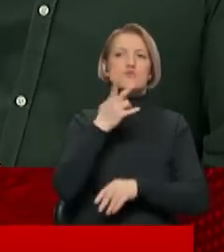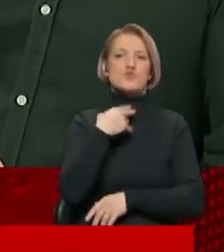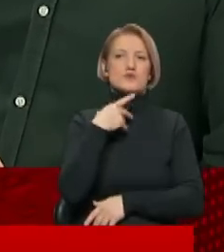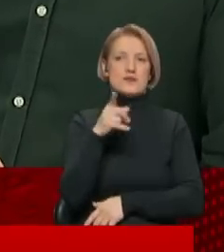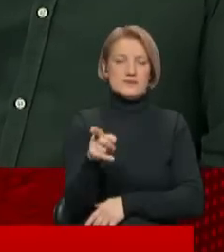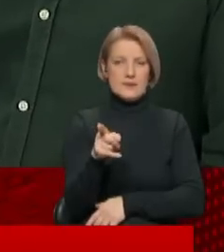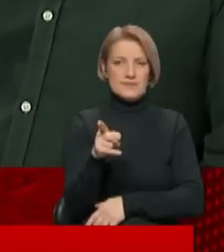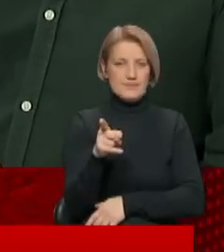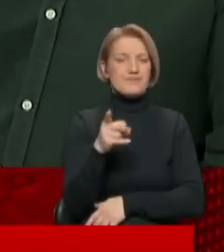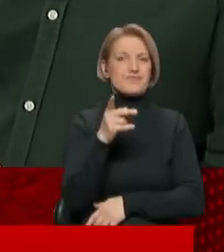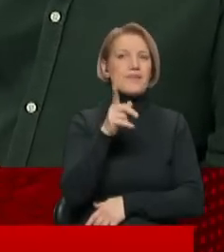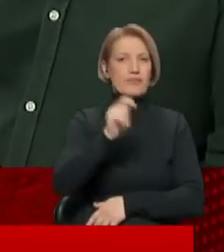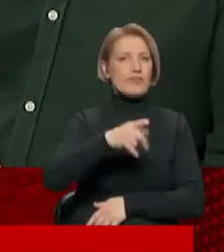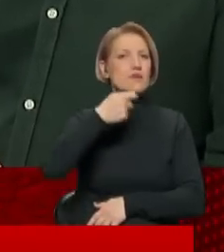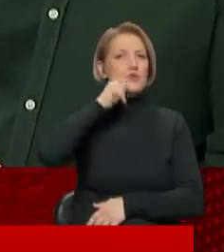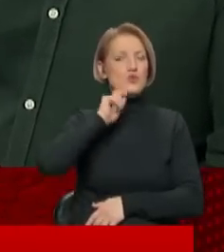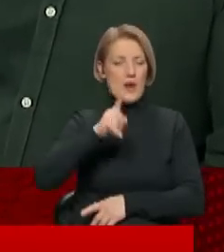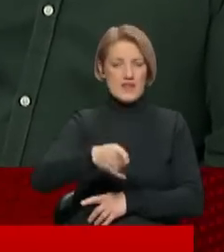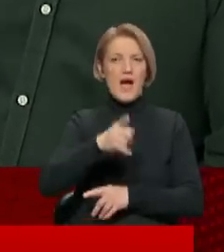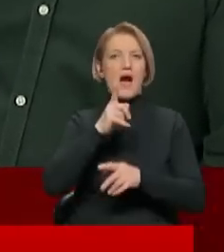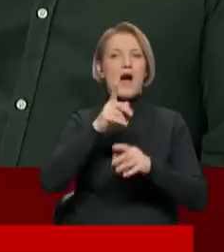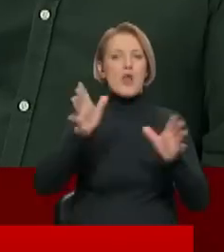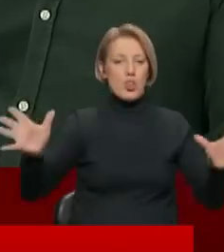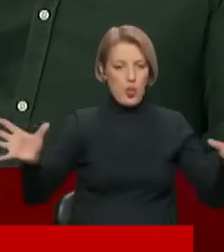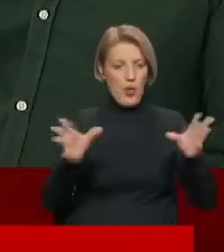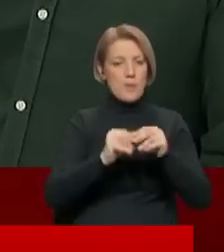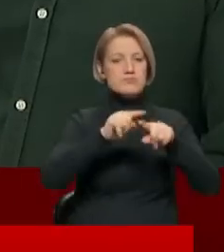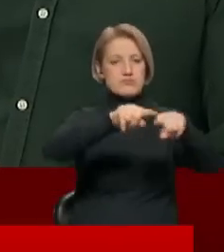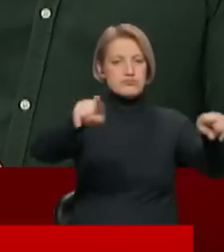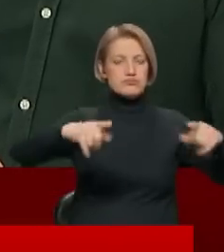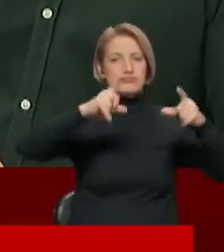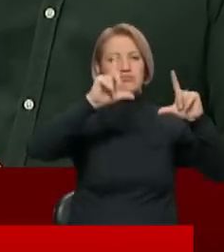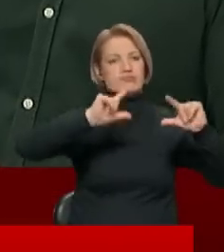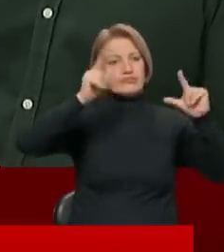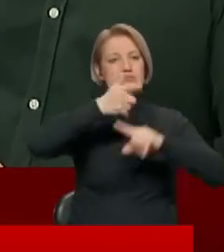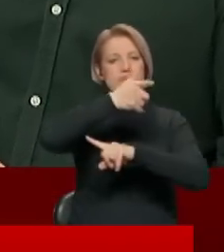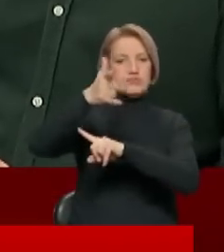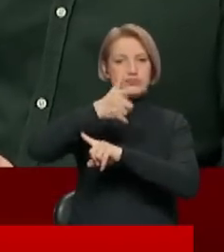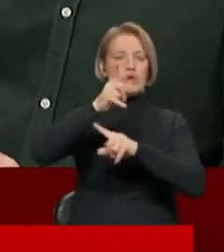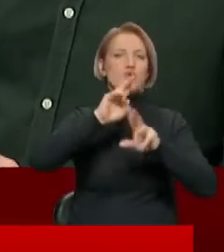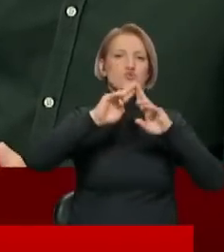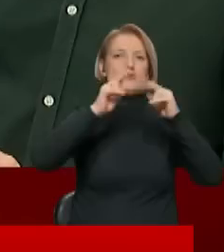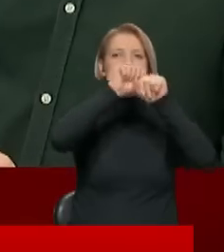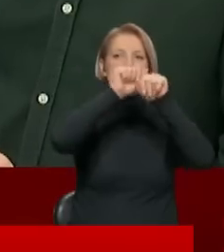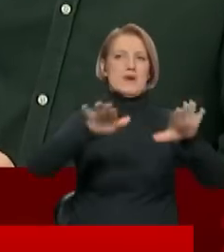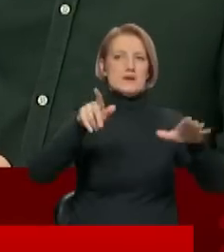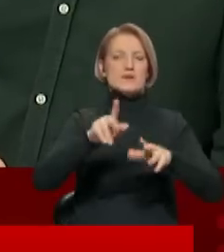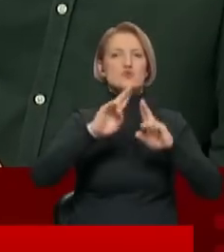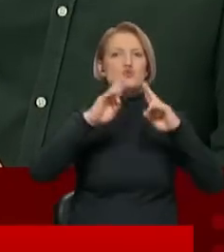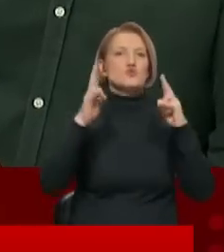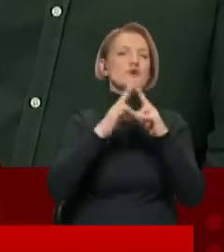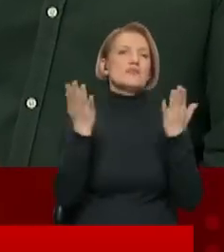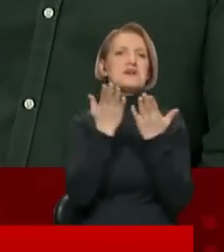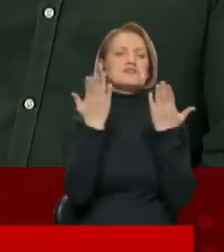Ukrayna'nın Ukrayna tarafından Dünya ile paylaşılan görüntülerde bunlar var Bu da çok çarpıcı yani devasa mesela Dünya